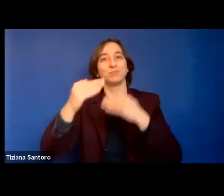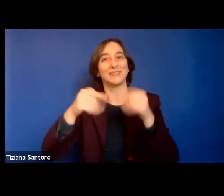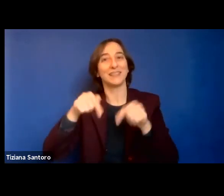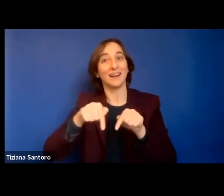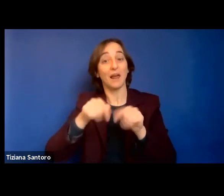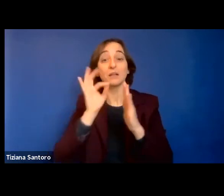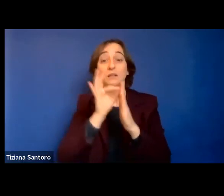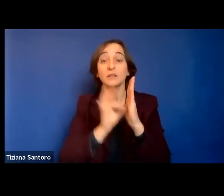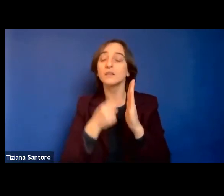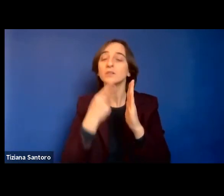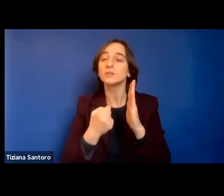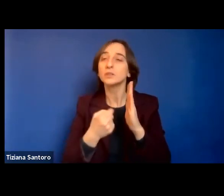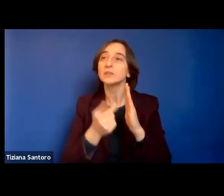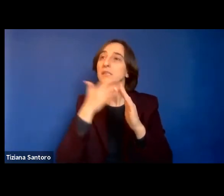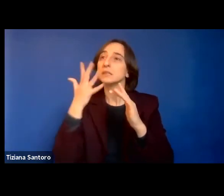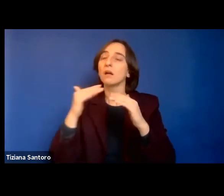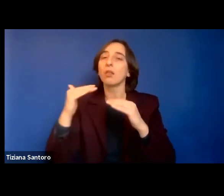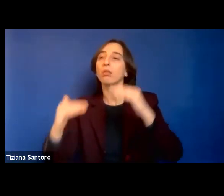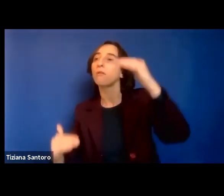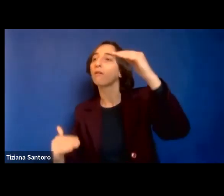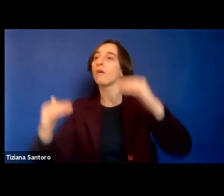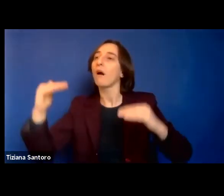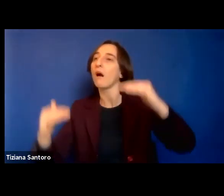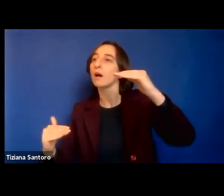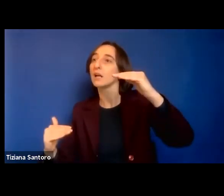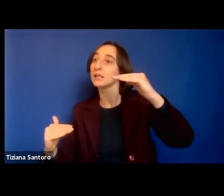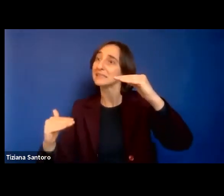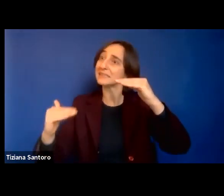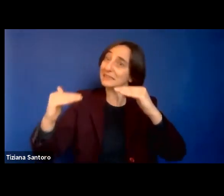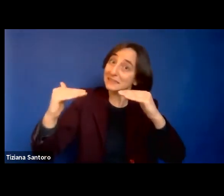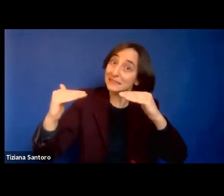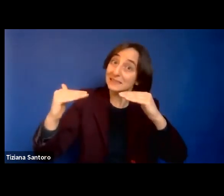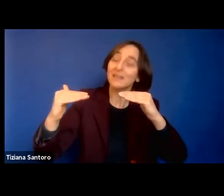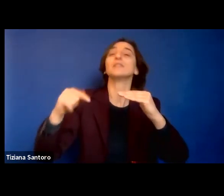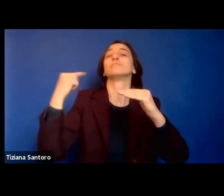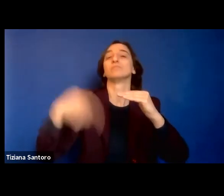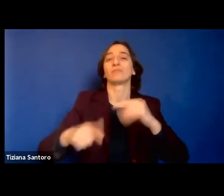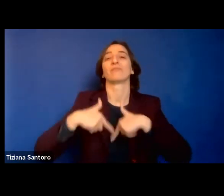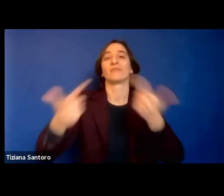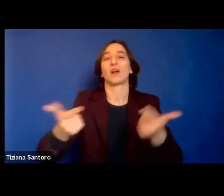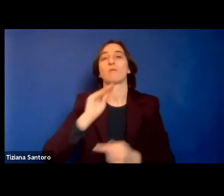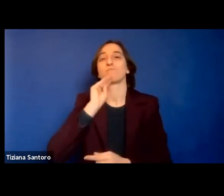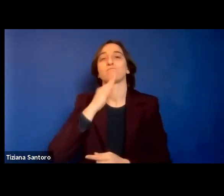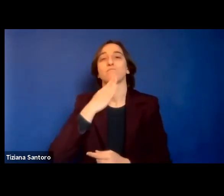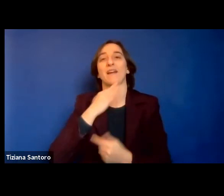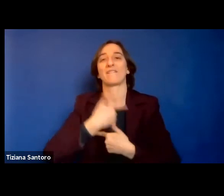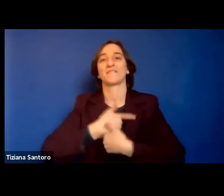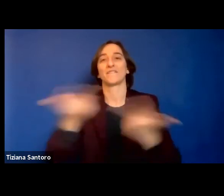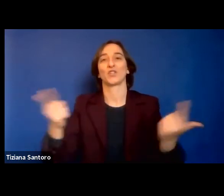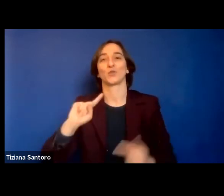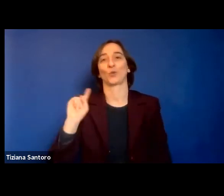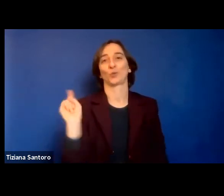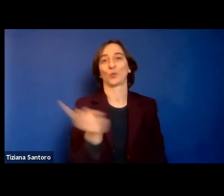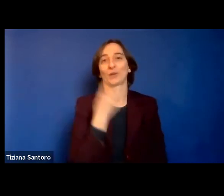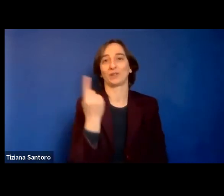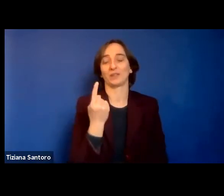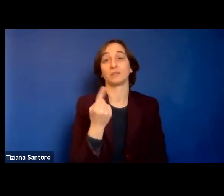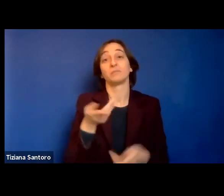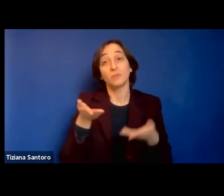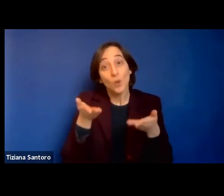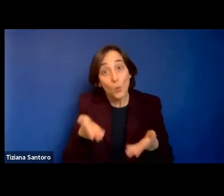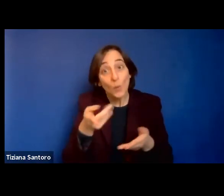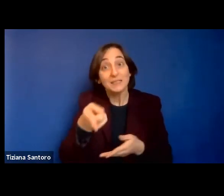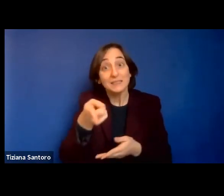divari crea un beneficio per la comunità tutta e credo che sia proprio questo il tratto anche di questo bel progetto che